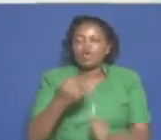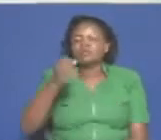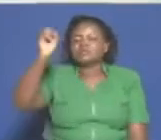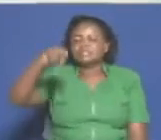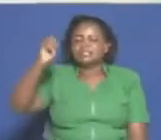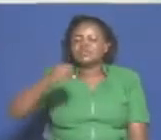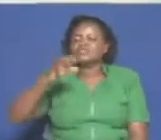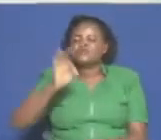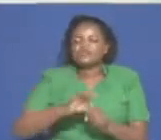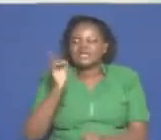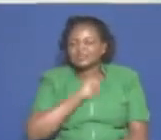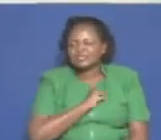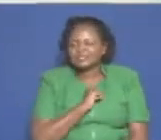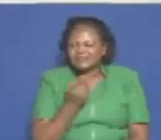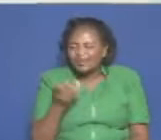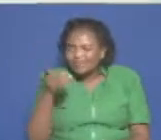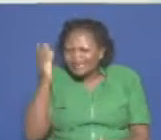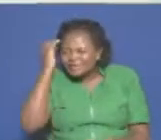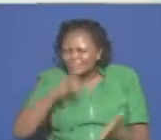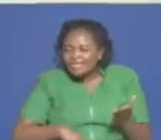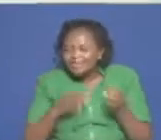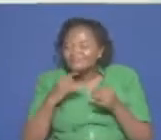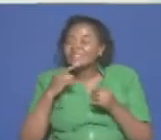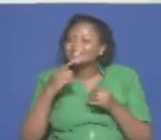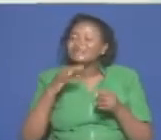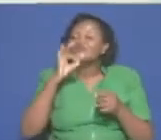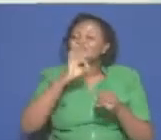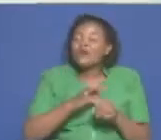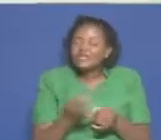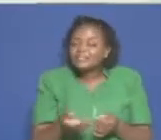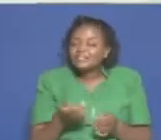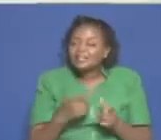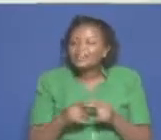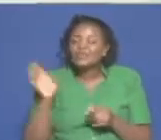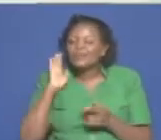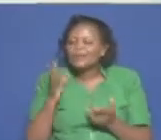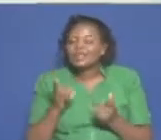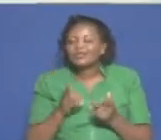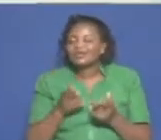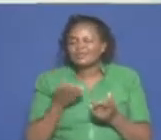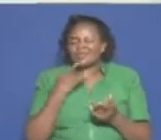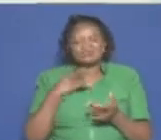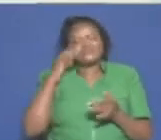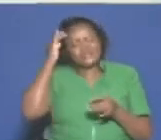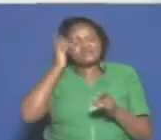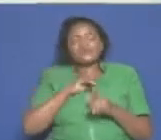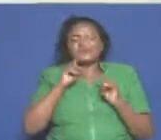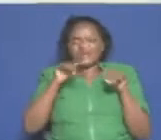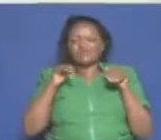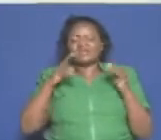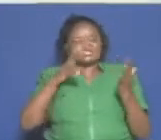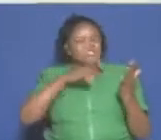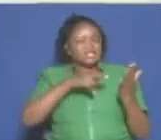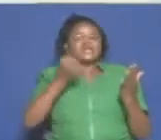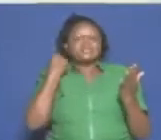hapo? Nyinyi mkiambiwa pigeni na mnapiga. Hawa tu si wameenda shule, si wamesoma. Mbona hawakusema sisi tumesoma lazima tusome hii ndio